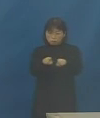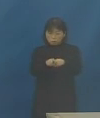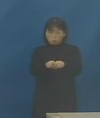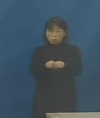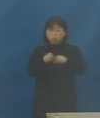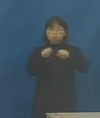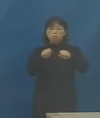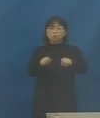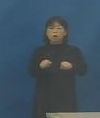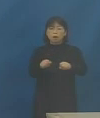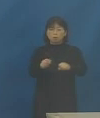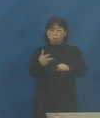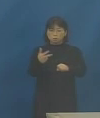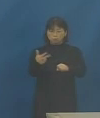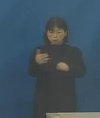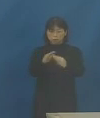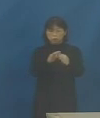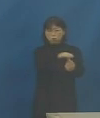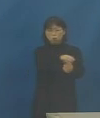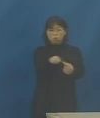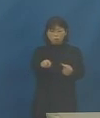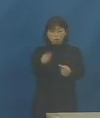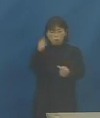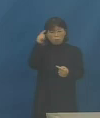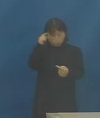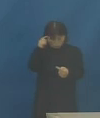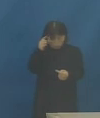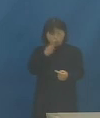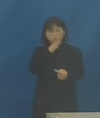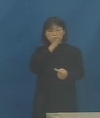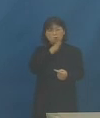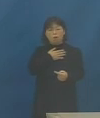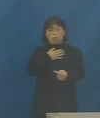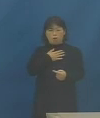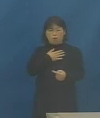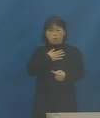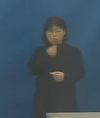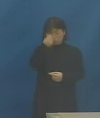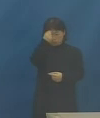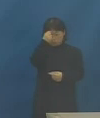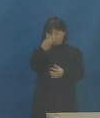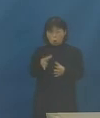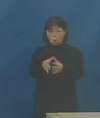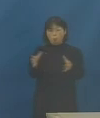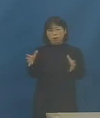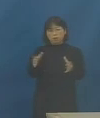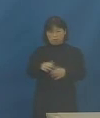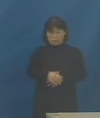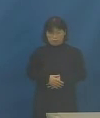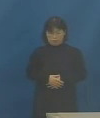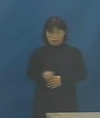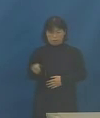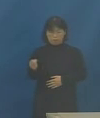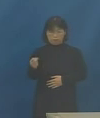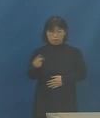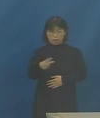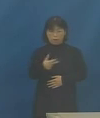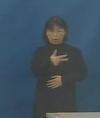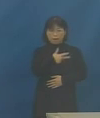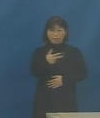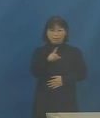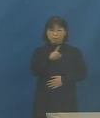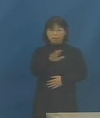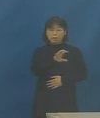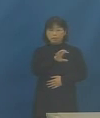焦燥も問題視企業に強いので被害も大きいですからねまた gba 活用などのそうした